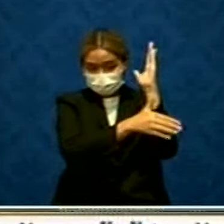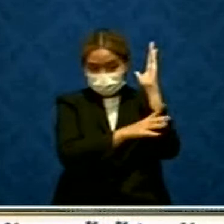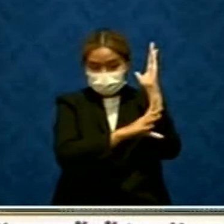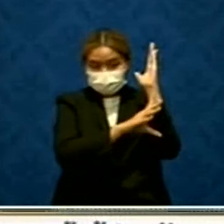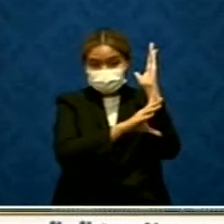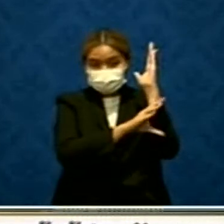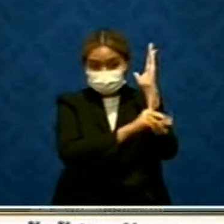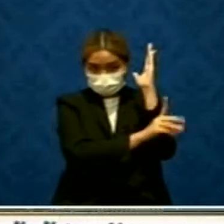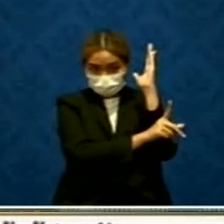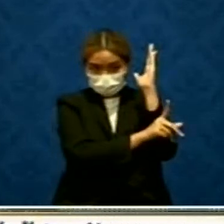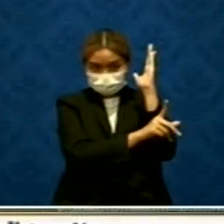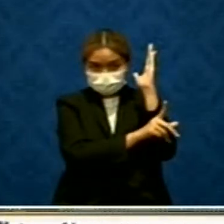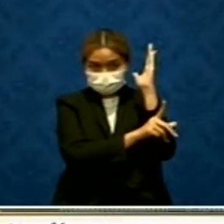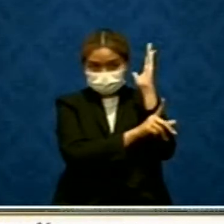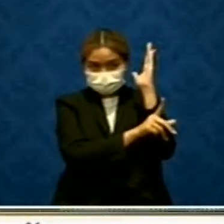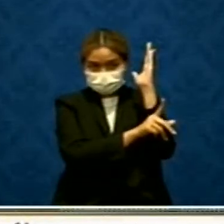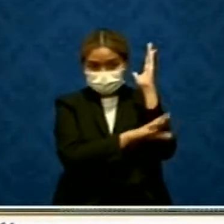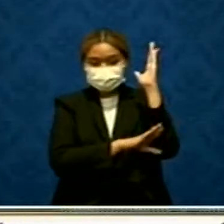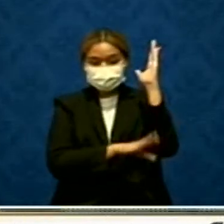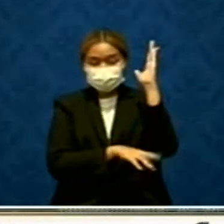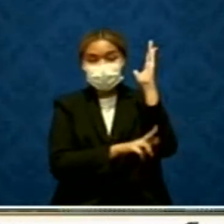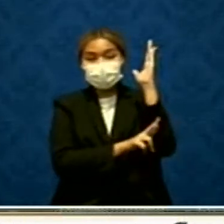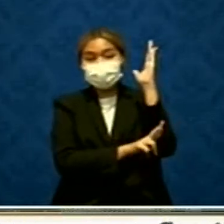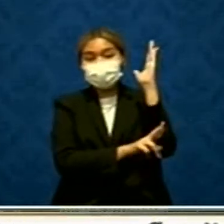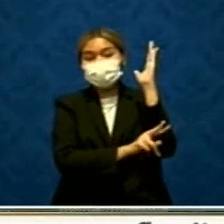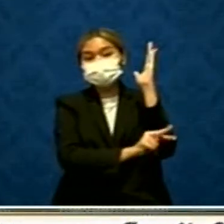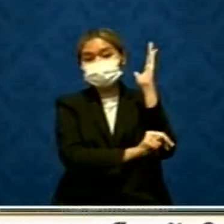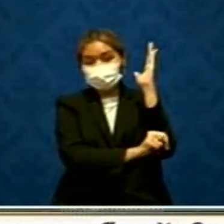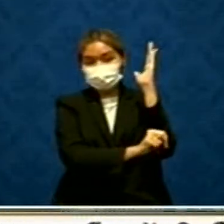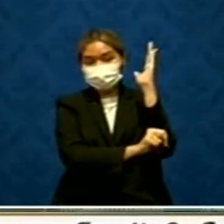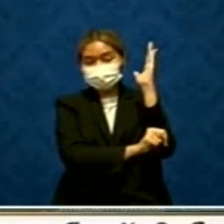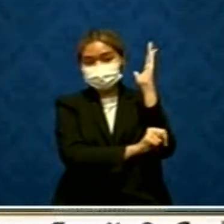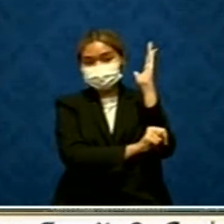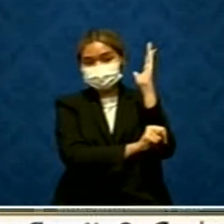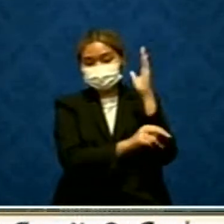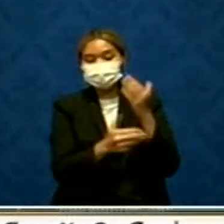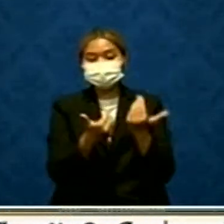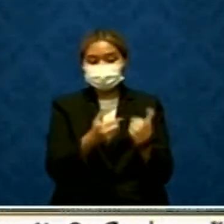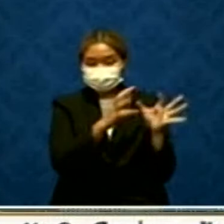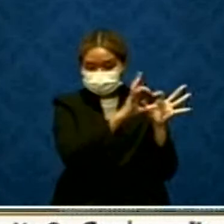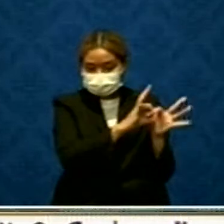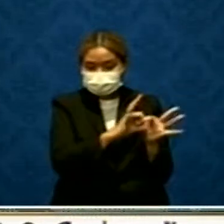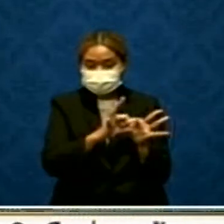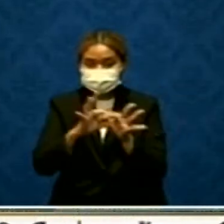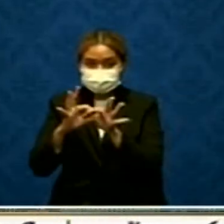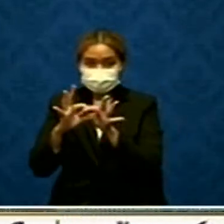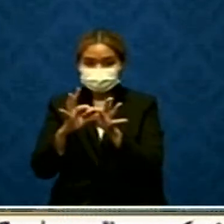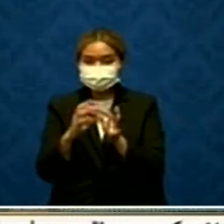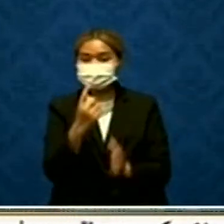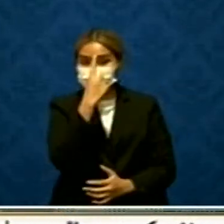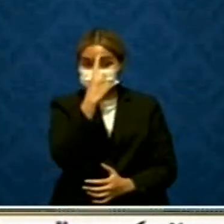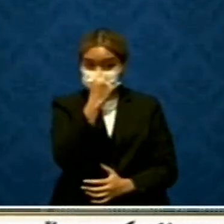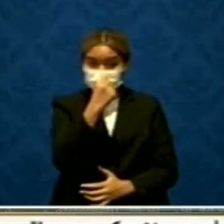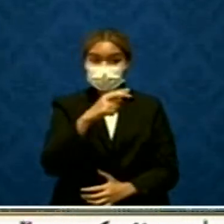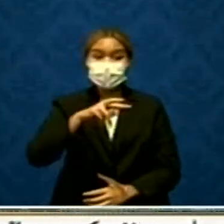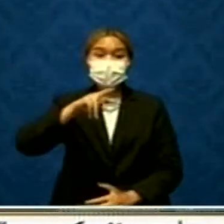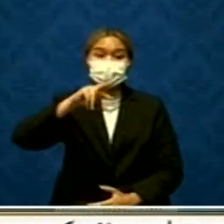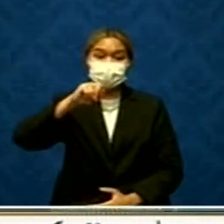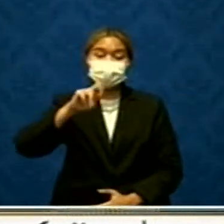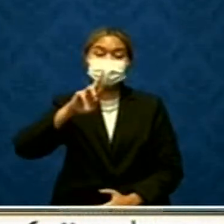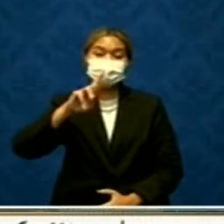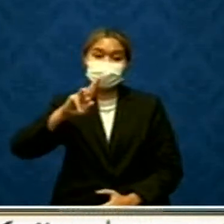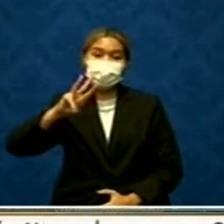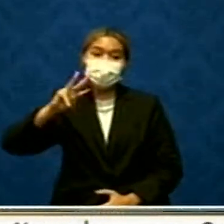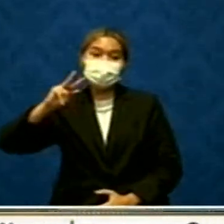ฝั่งอันดามันอยู่ที่จังหวัดระนองนะครับแล้วก็เชื่อมต่อด้วยระบบ MR Map นะครับก็คือรถ